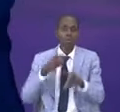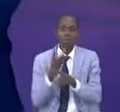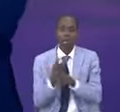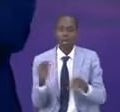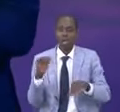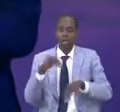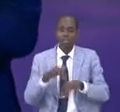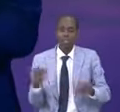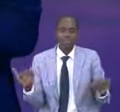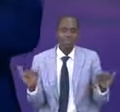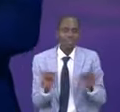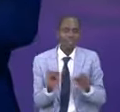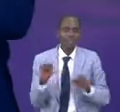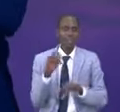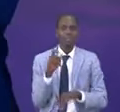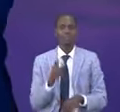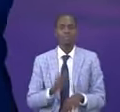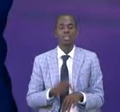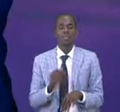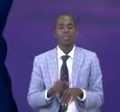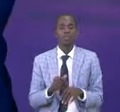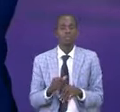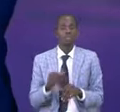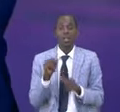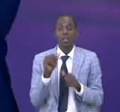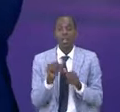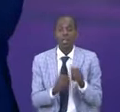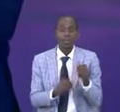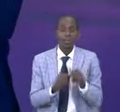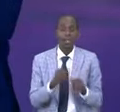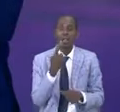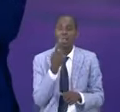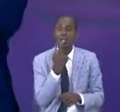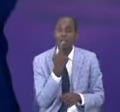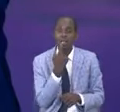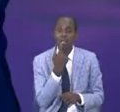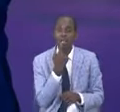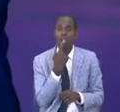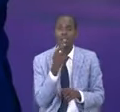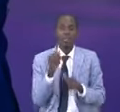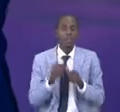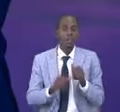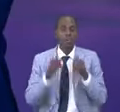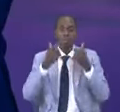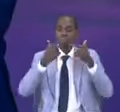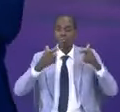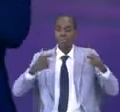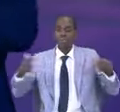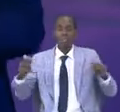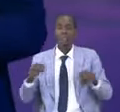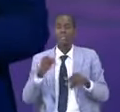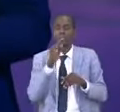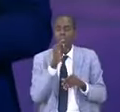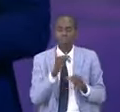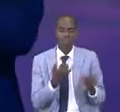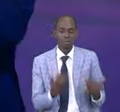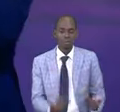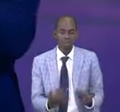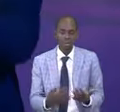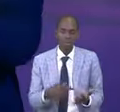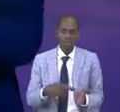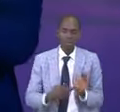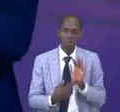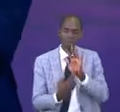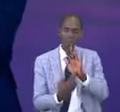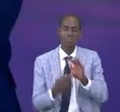à des endroits toutes les langues est représentées dans le royaume de Dieu vous avez dans certains pays